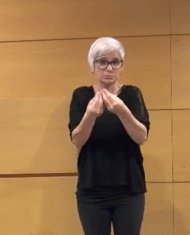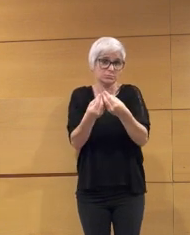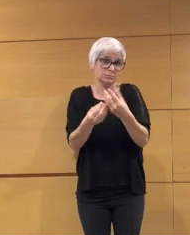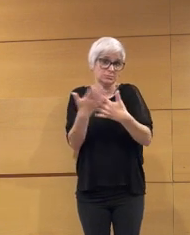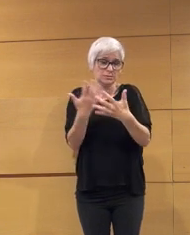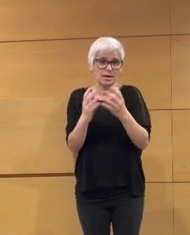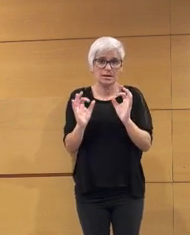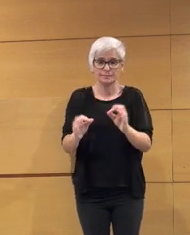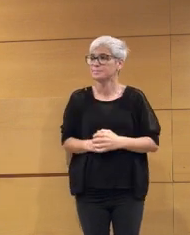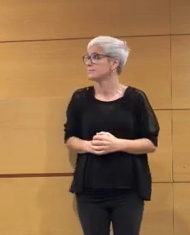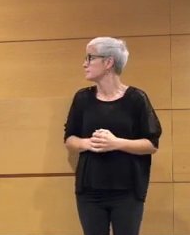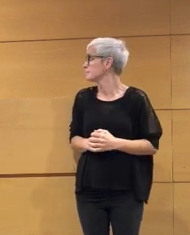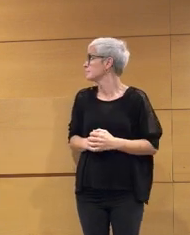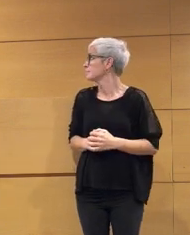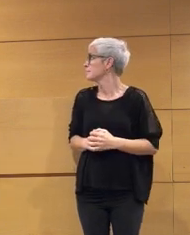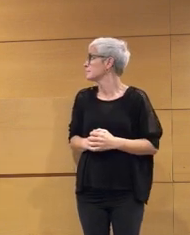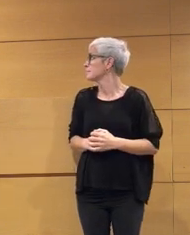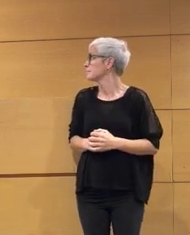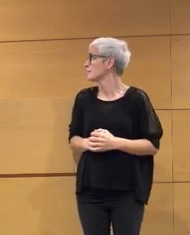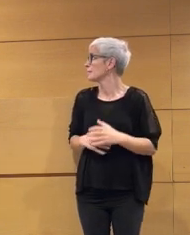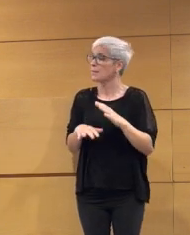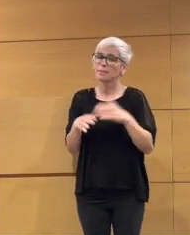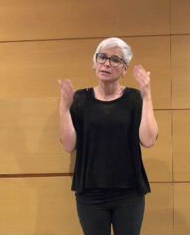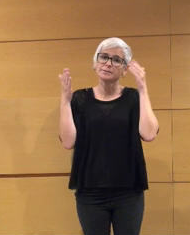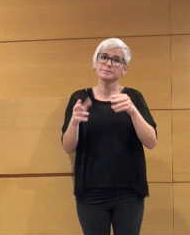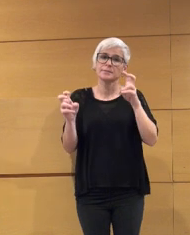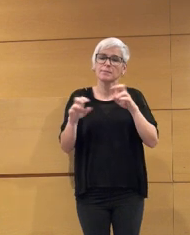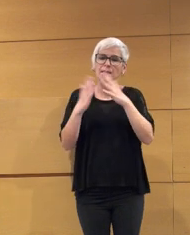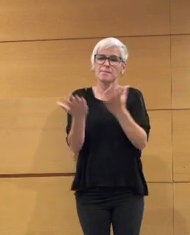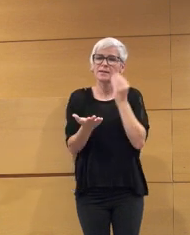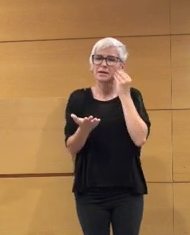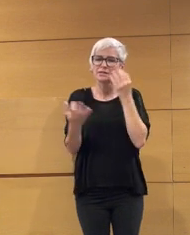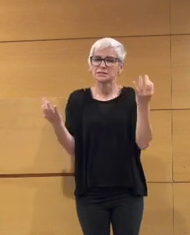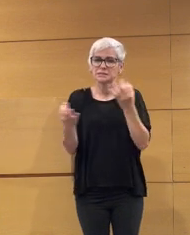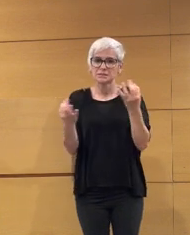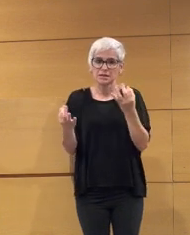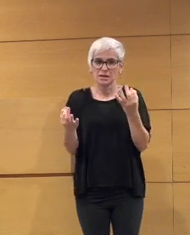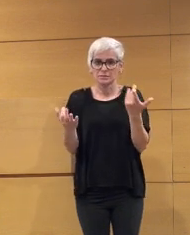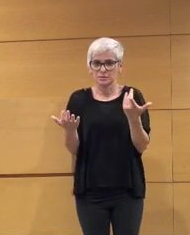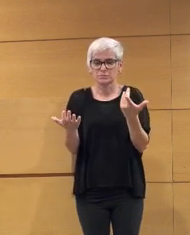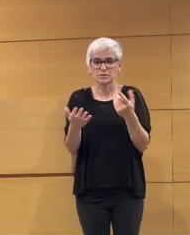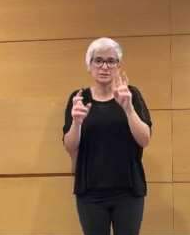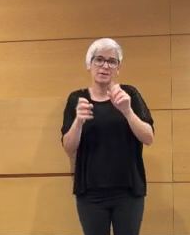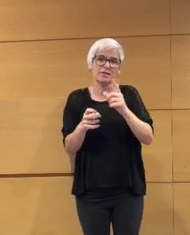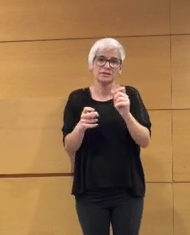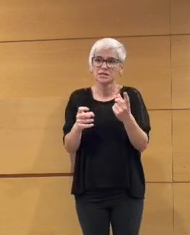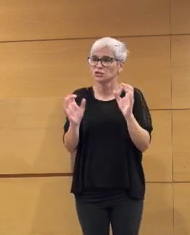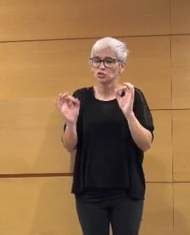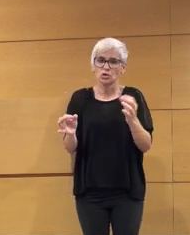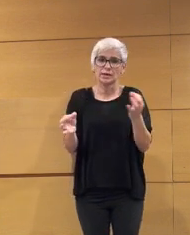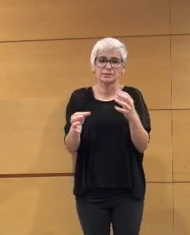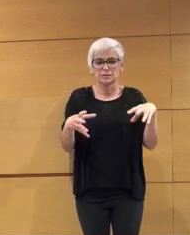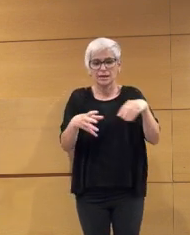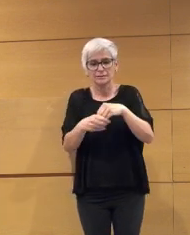A nivell de visualització, no, per aterrar una mica el que és el metavers, i llavors el que és el bessó digital, que el bessó digital el que